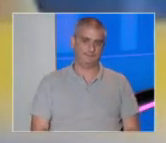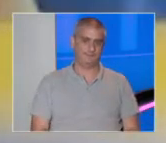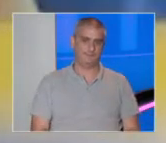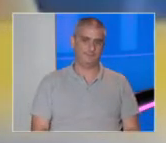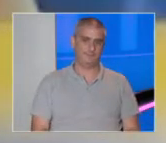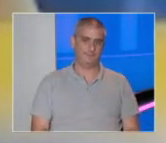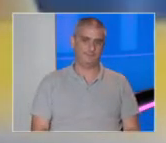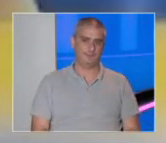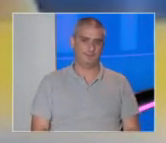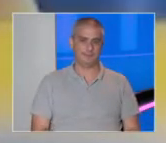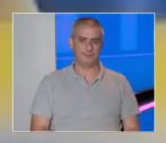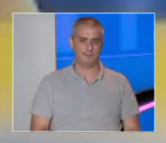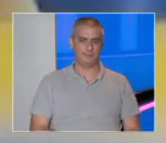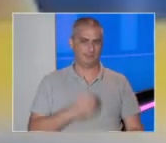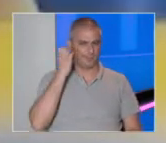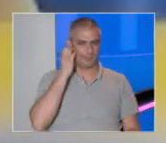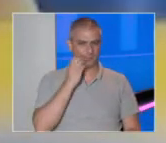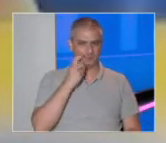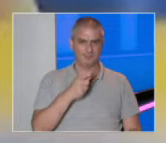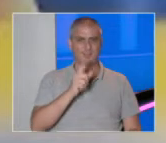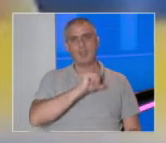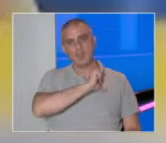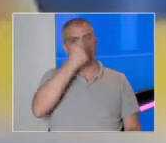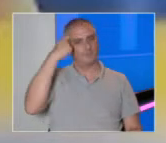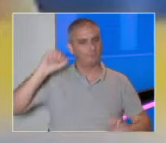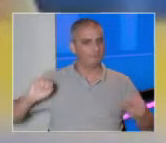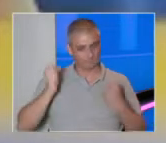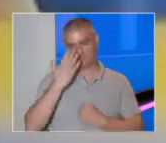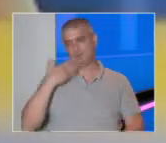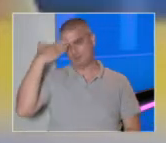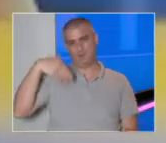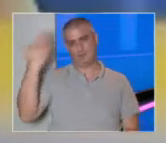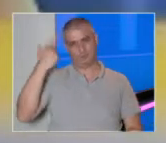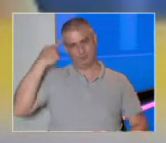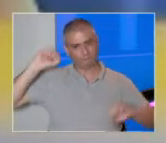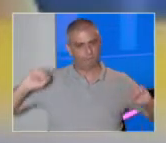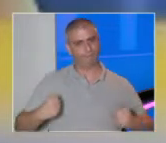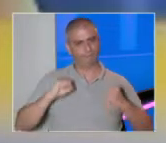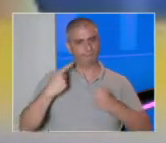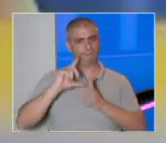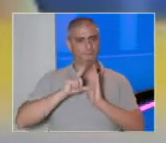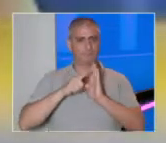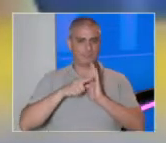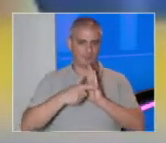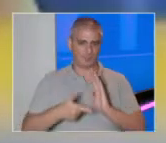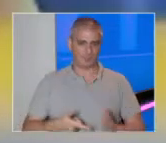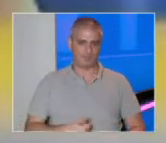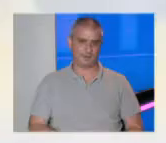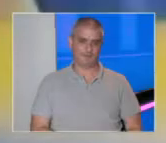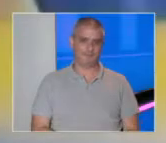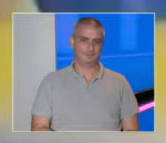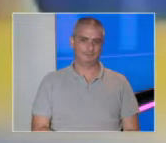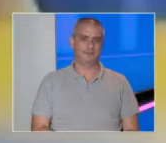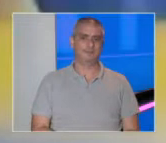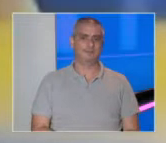هاتان الديمقراطيتان هاتان الدولتان المتقدمتان والمجتمعان المتقدمان من أكثر